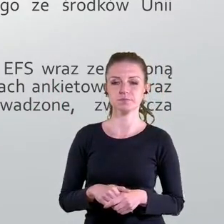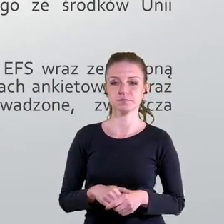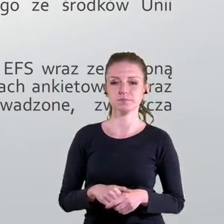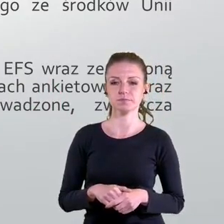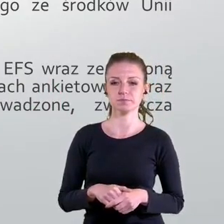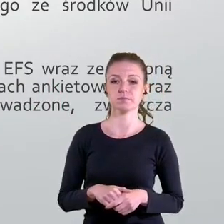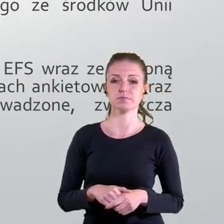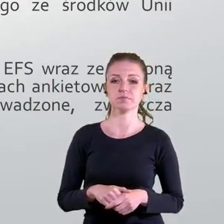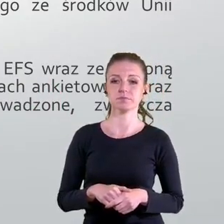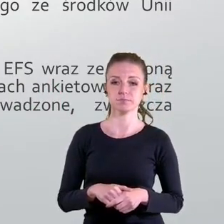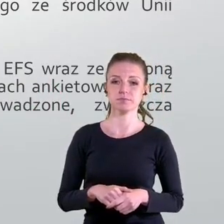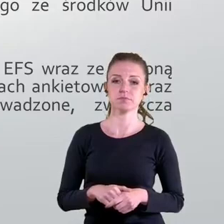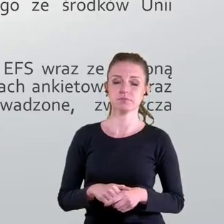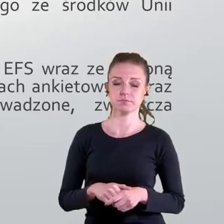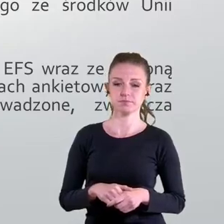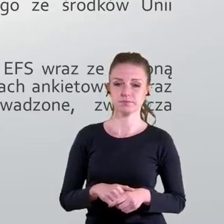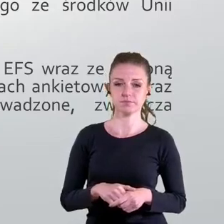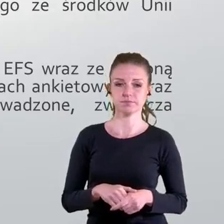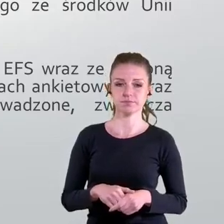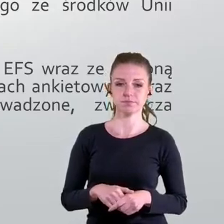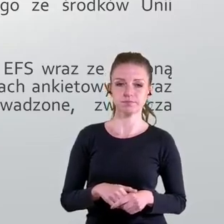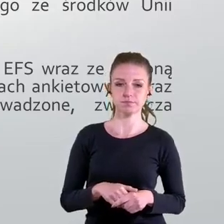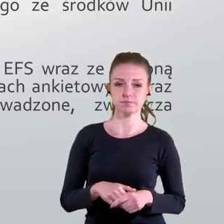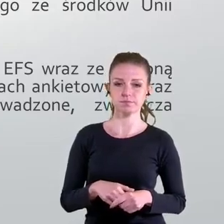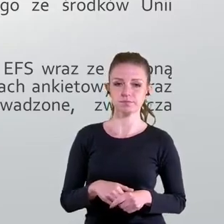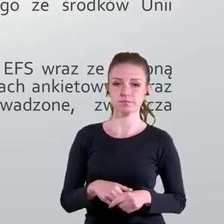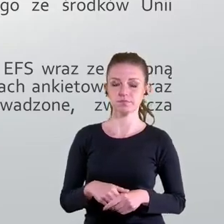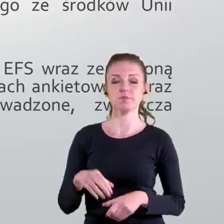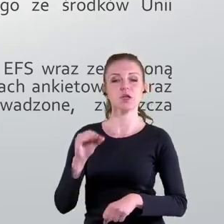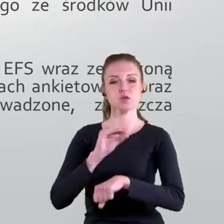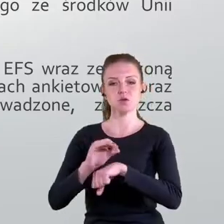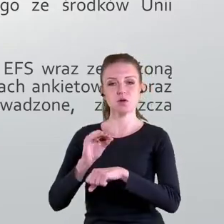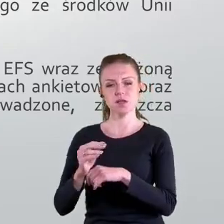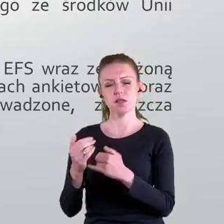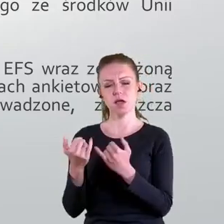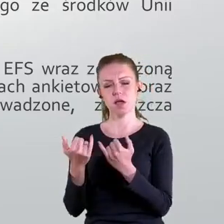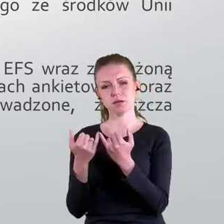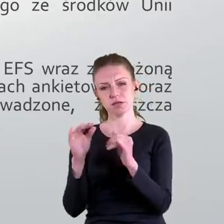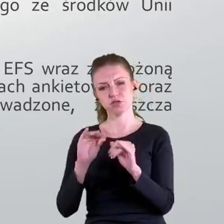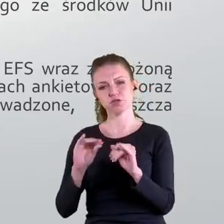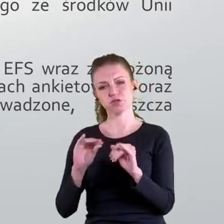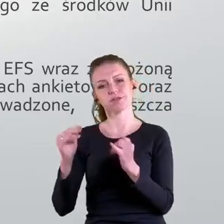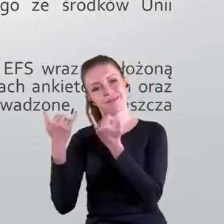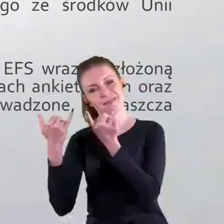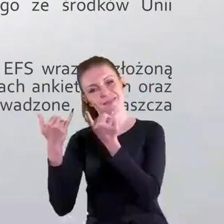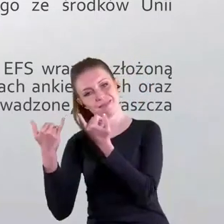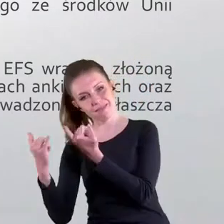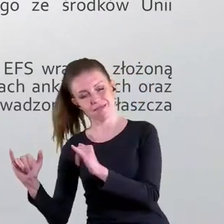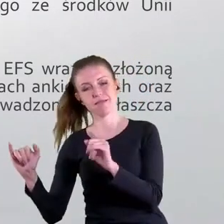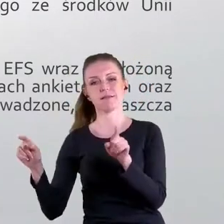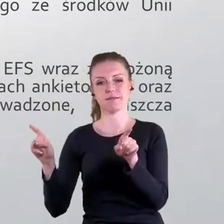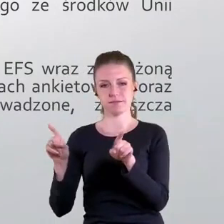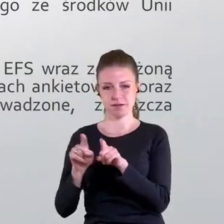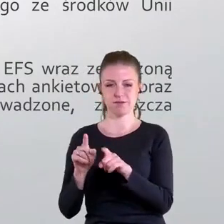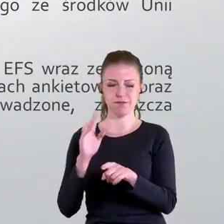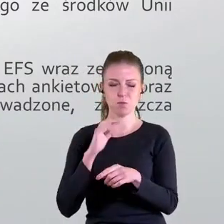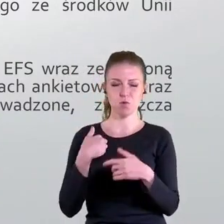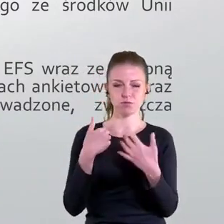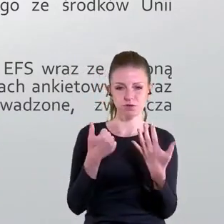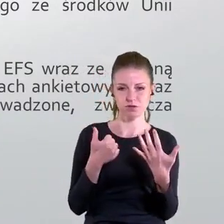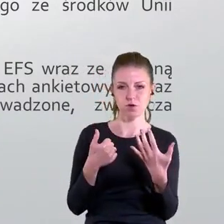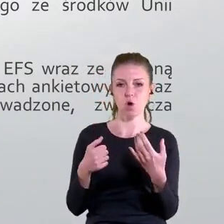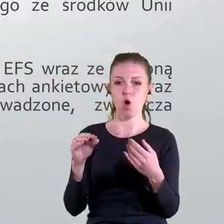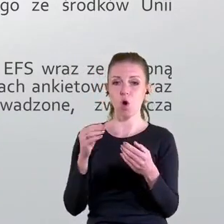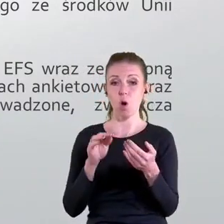bardzo często dydaktycznej szkolenia inne które odbywają się w ramach tego cyklu szkoleń